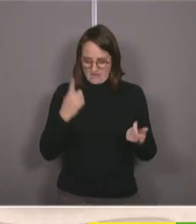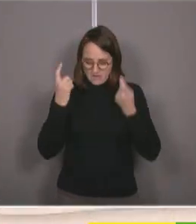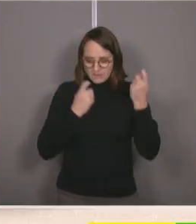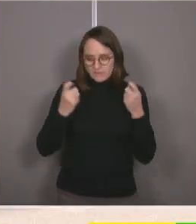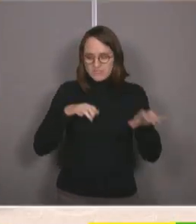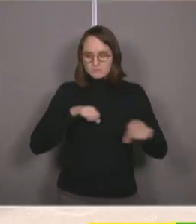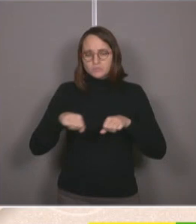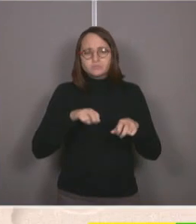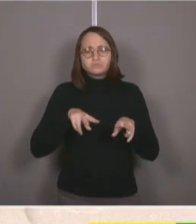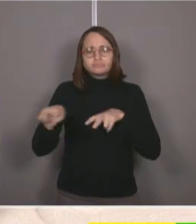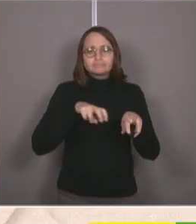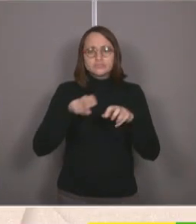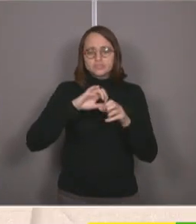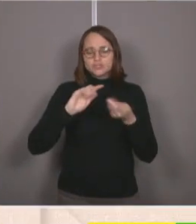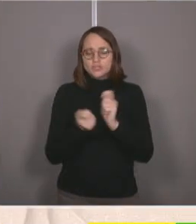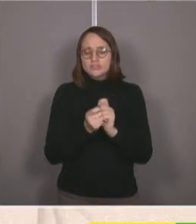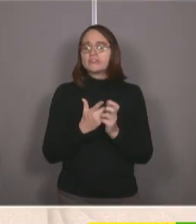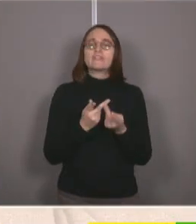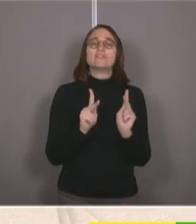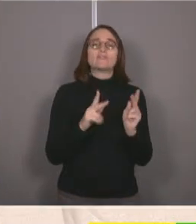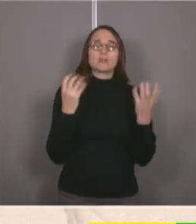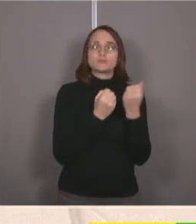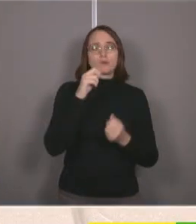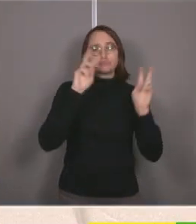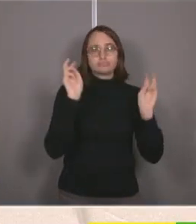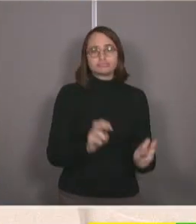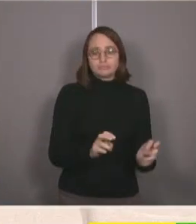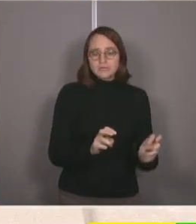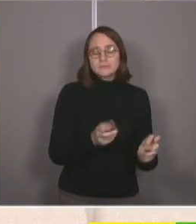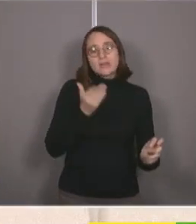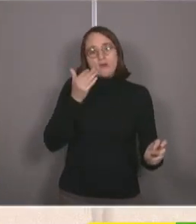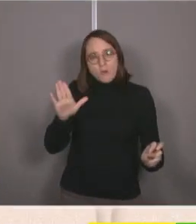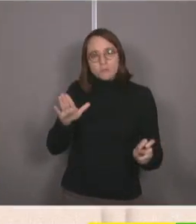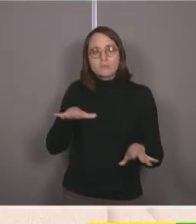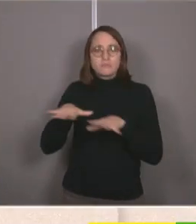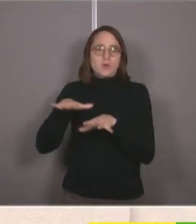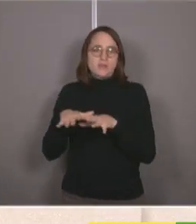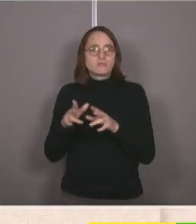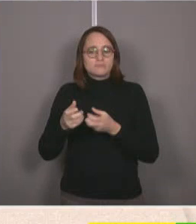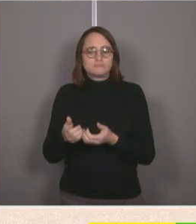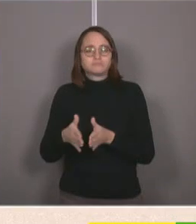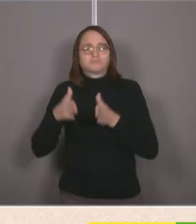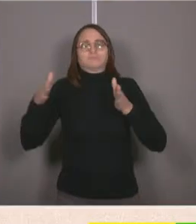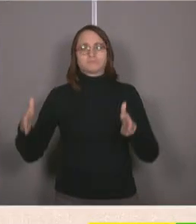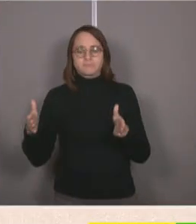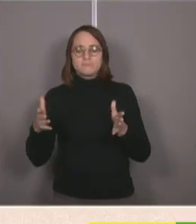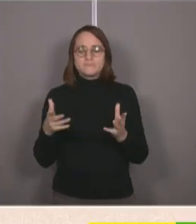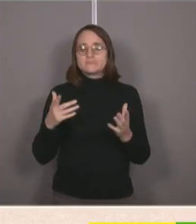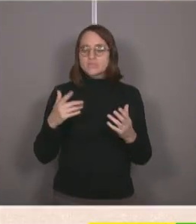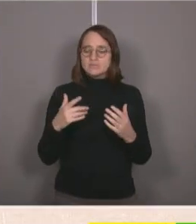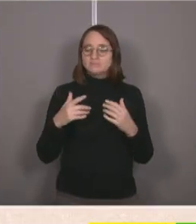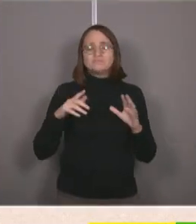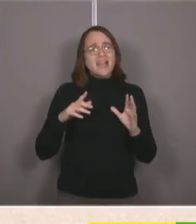anticipé. 70% en ville, il y aura moins de voitures et plus de place pour les autres mobilités. 68% et pas de différence selon